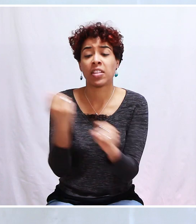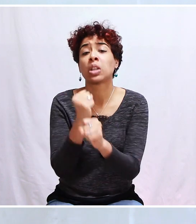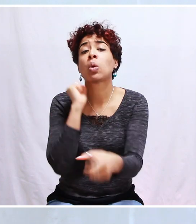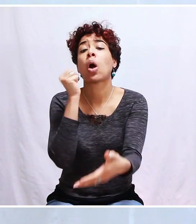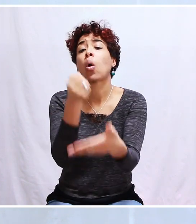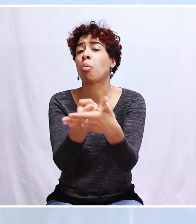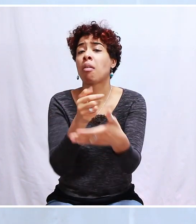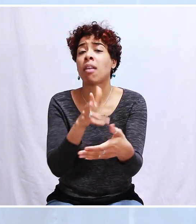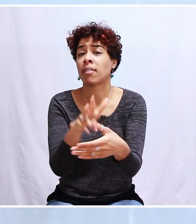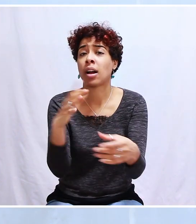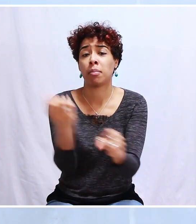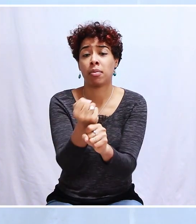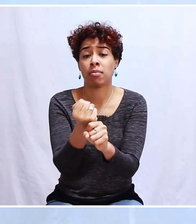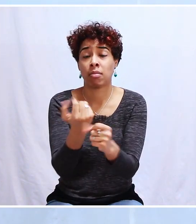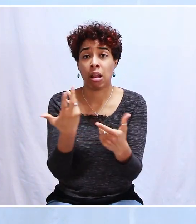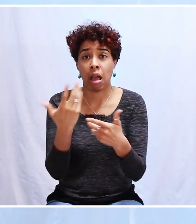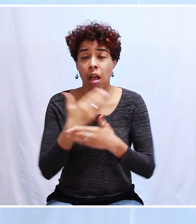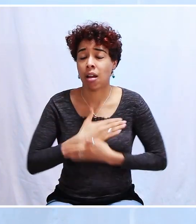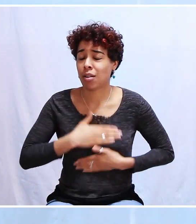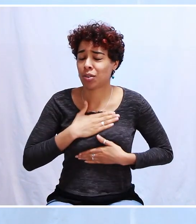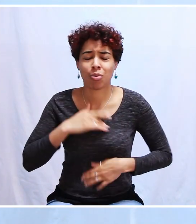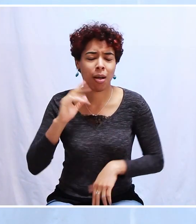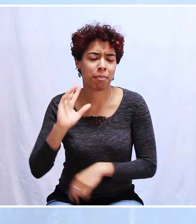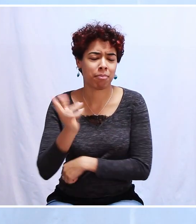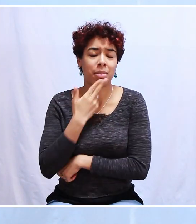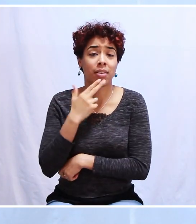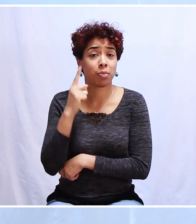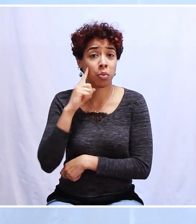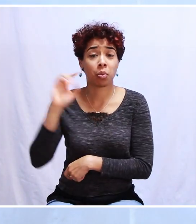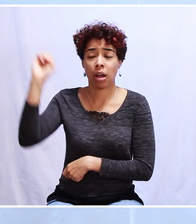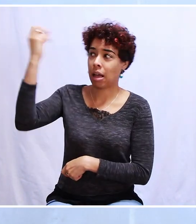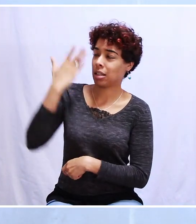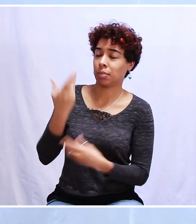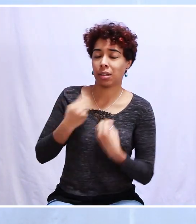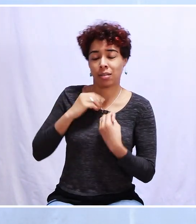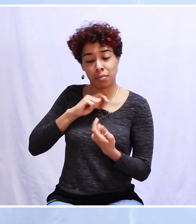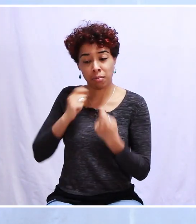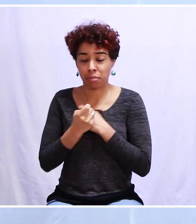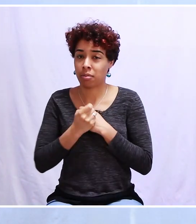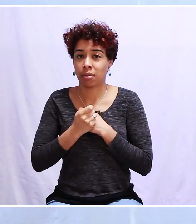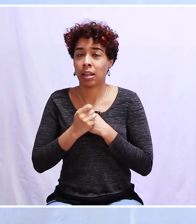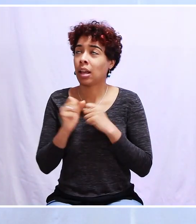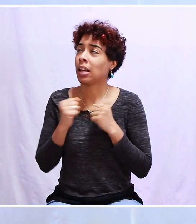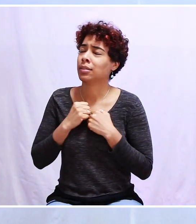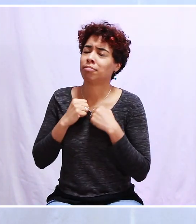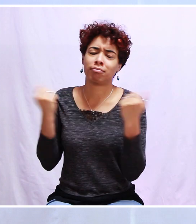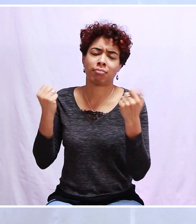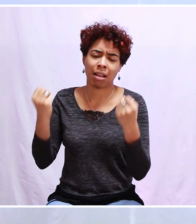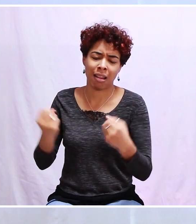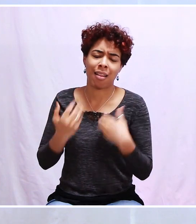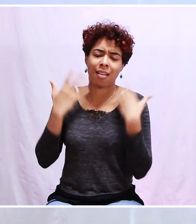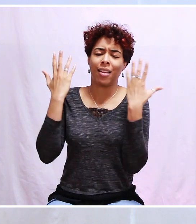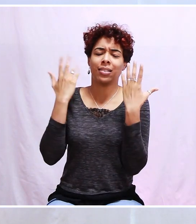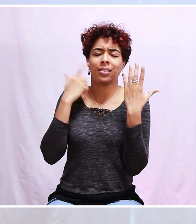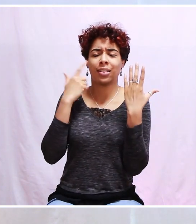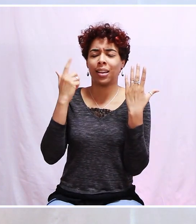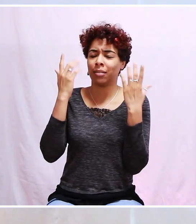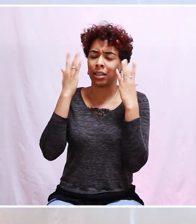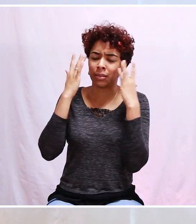bout, la joie devient parfaite parce qu'on se laisse transformer par le Saint-Esprit et qu'on expérimente la puissance de Dieu dans notre